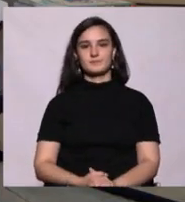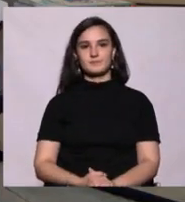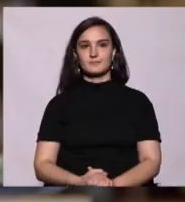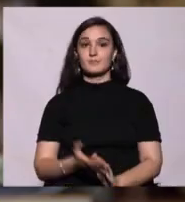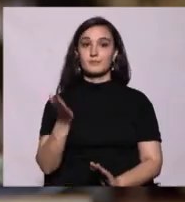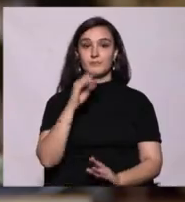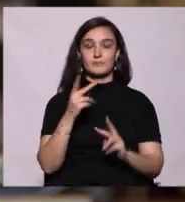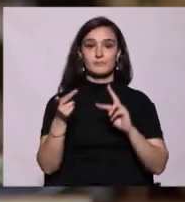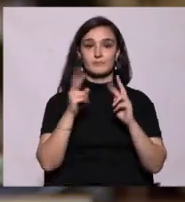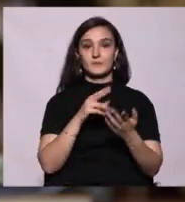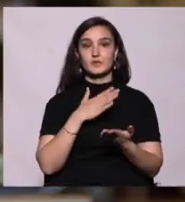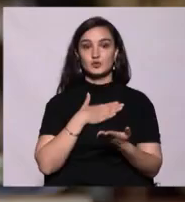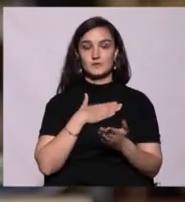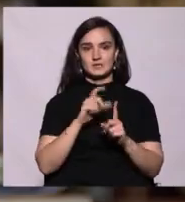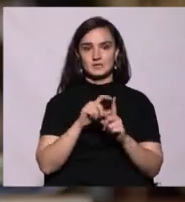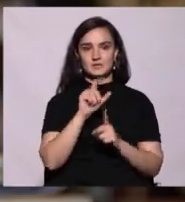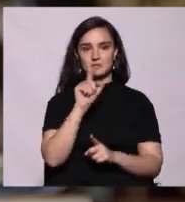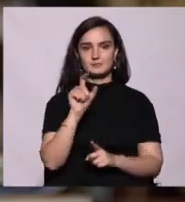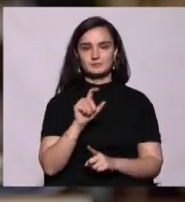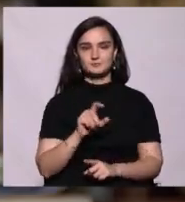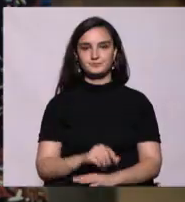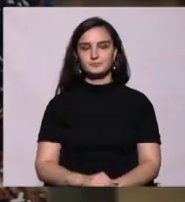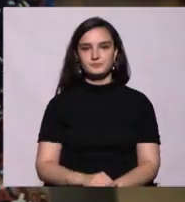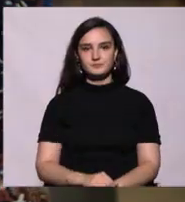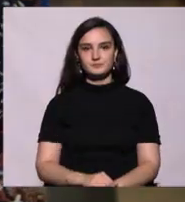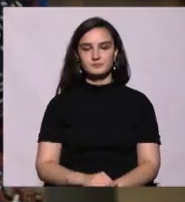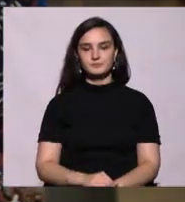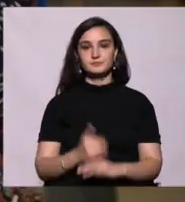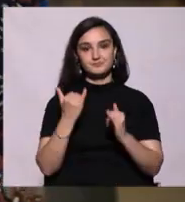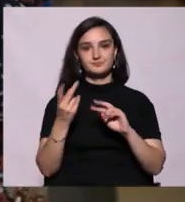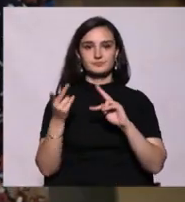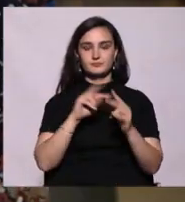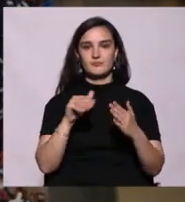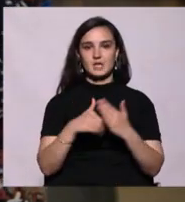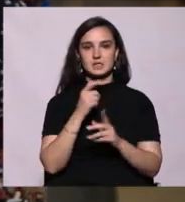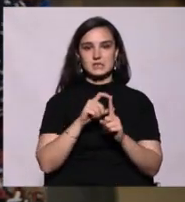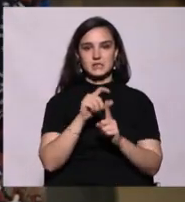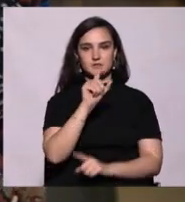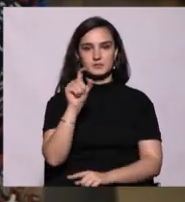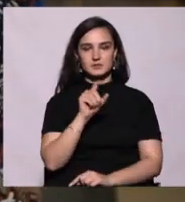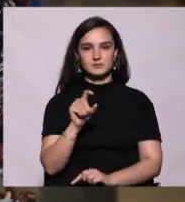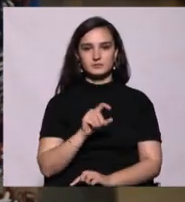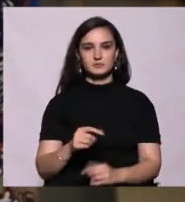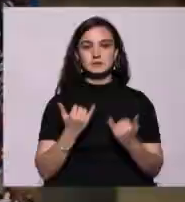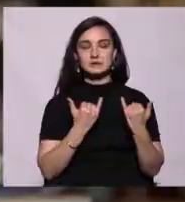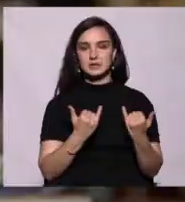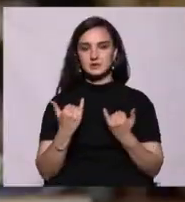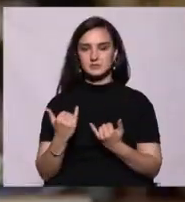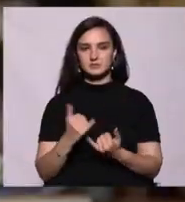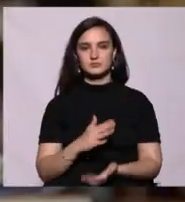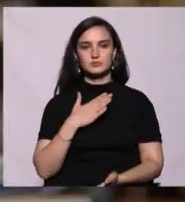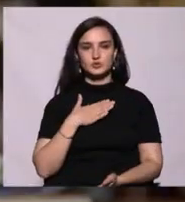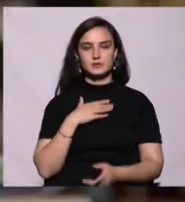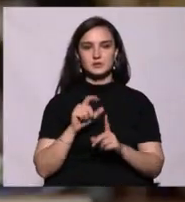Let's move on to our vocabulary. ახლა კი გადავინაცვლოთ ახალ სიტყვებზე. Today,